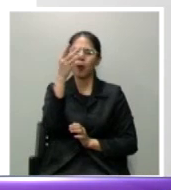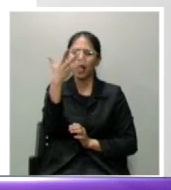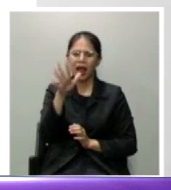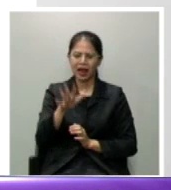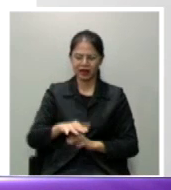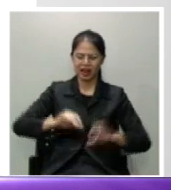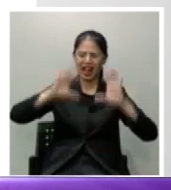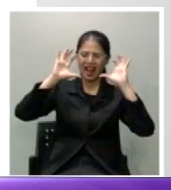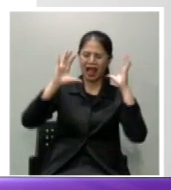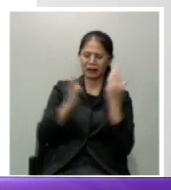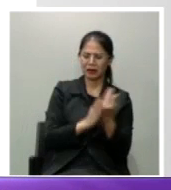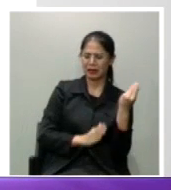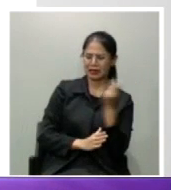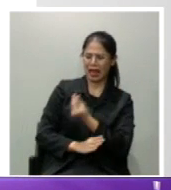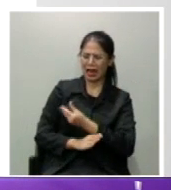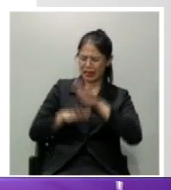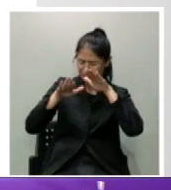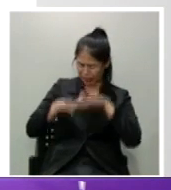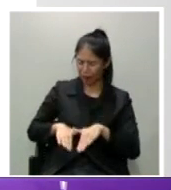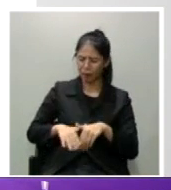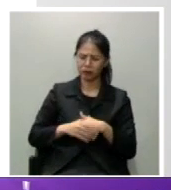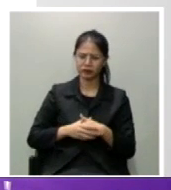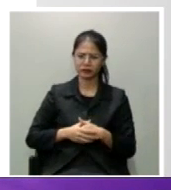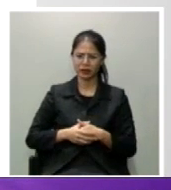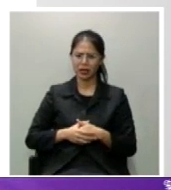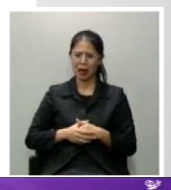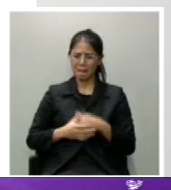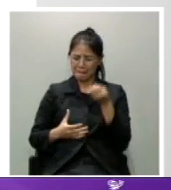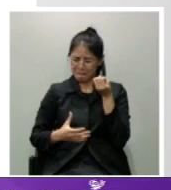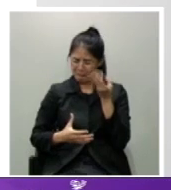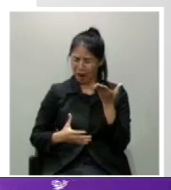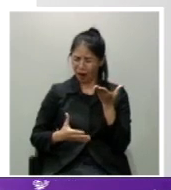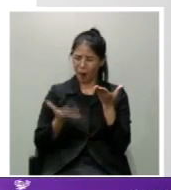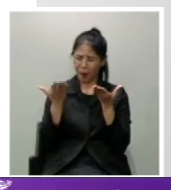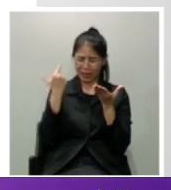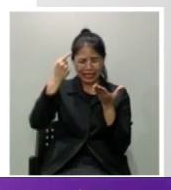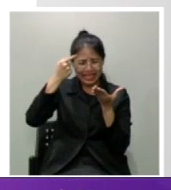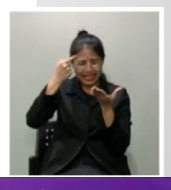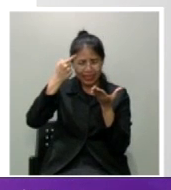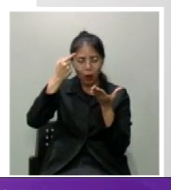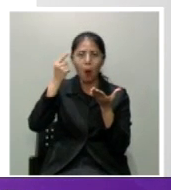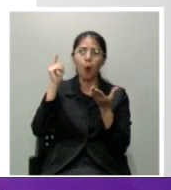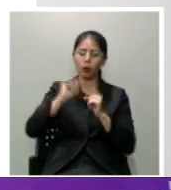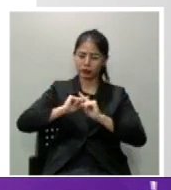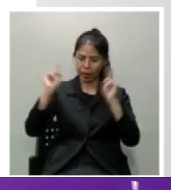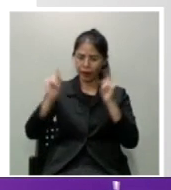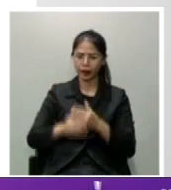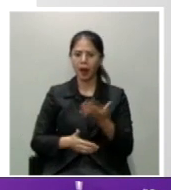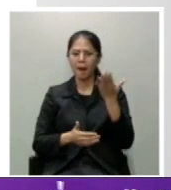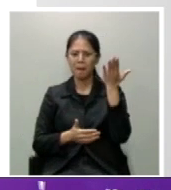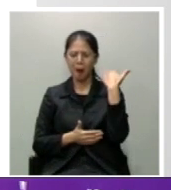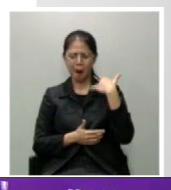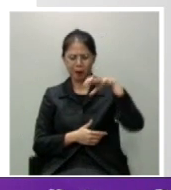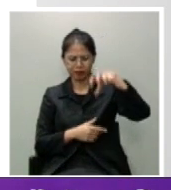แทนต่ำขอกราบเรียนว่าได้มากกว่าที่คิดไว้เยอะมูลค่าอาคารเดิมจะได้